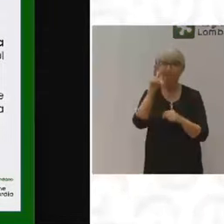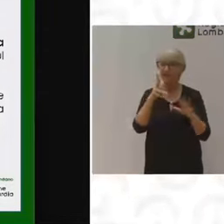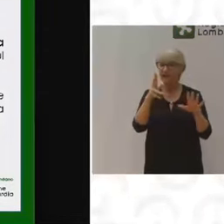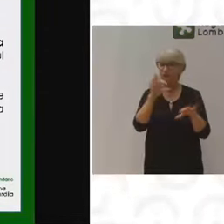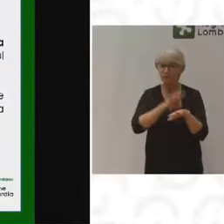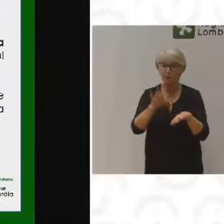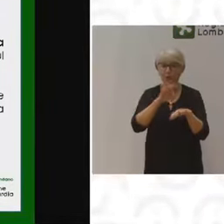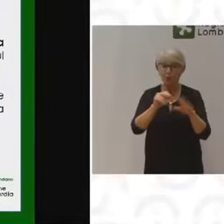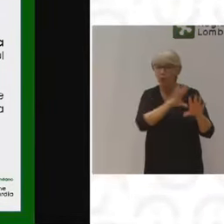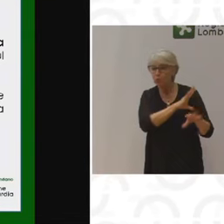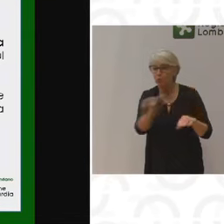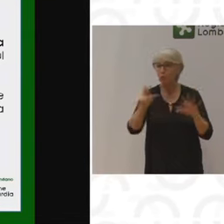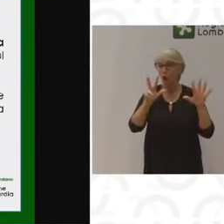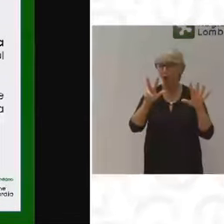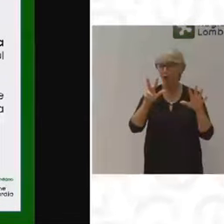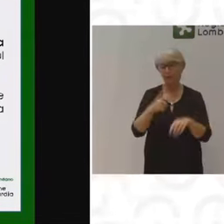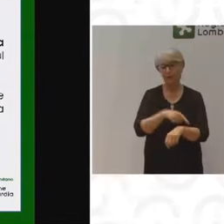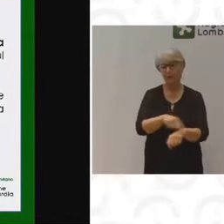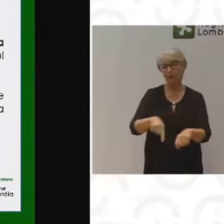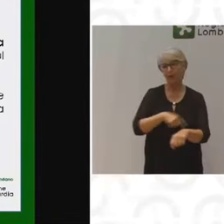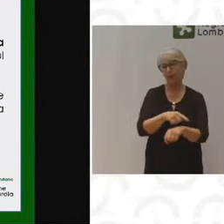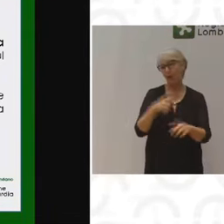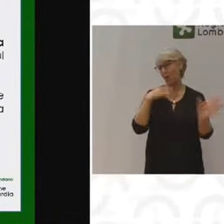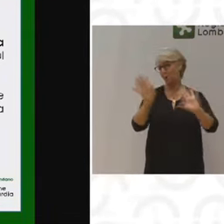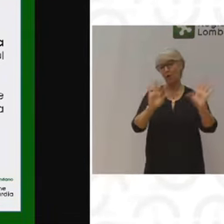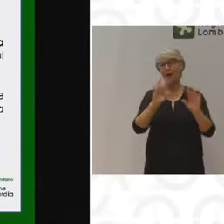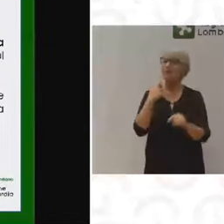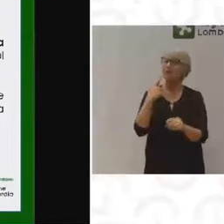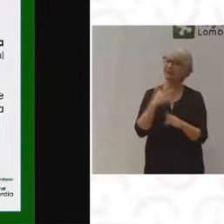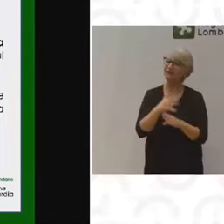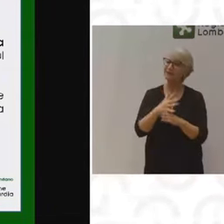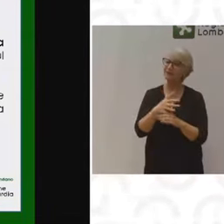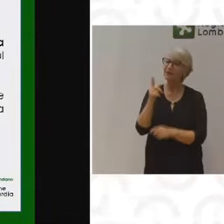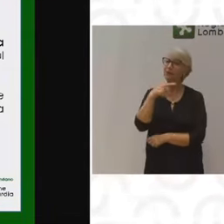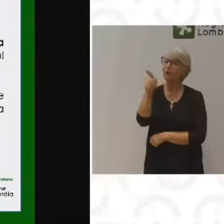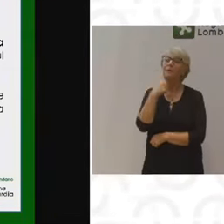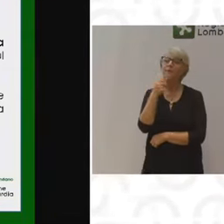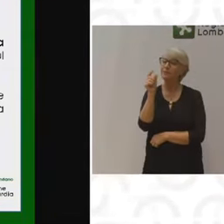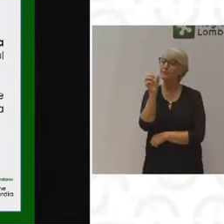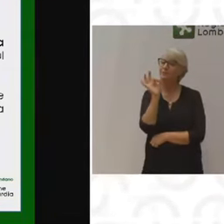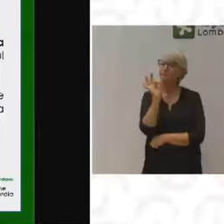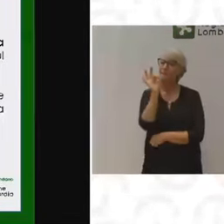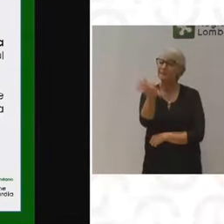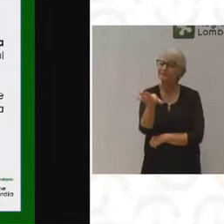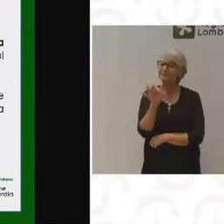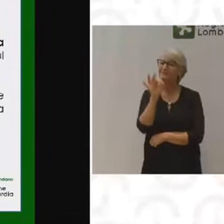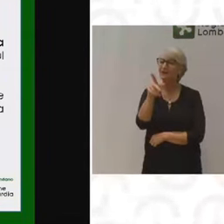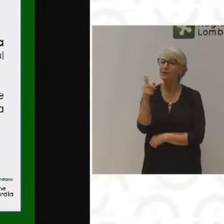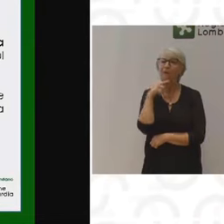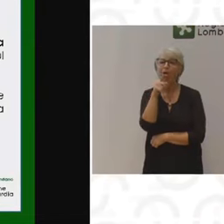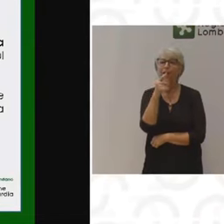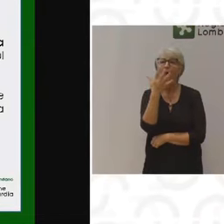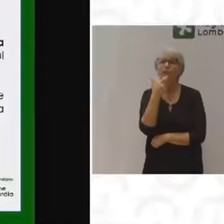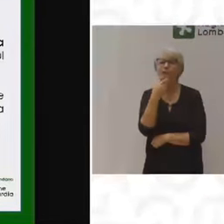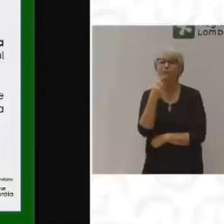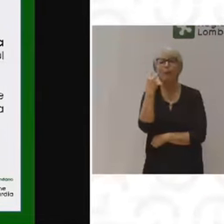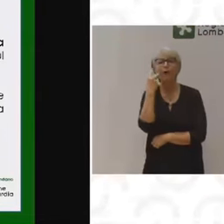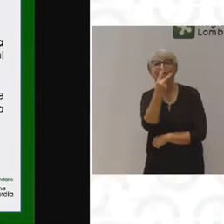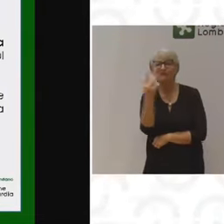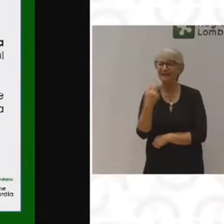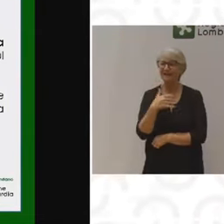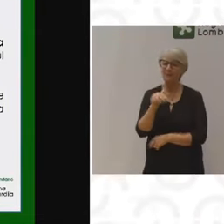parte questo, quello che volevamo con questo intervento è farvi venire voglia di andarli a vedere. Quindi, hanno il sapore